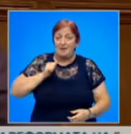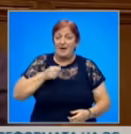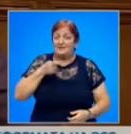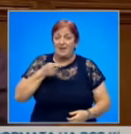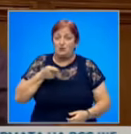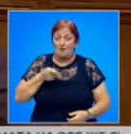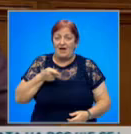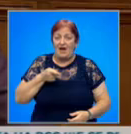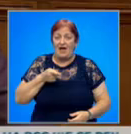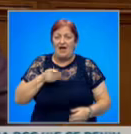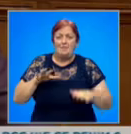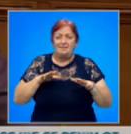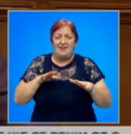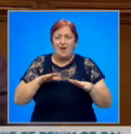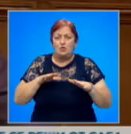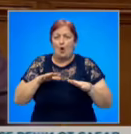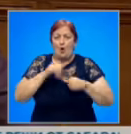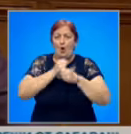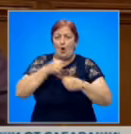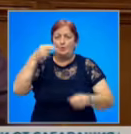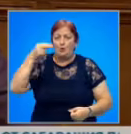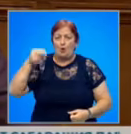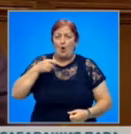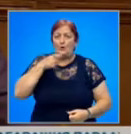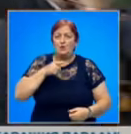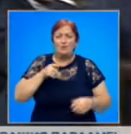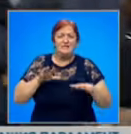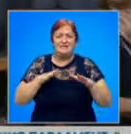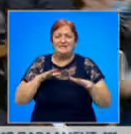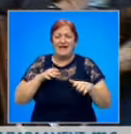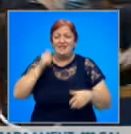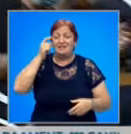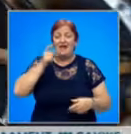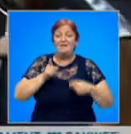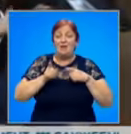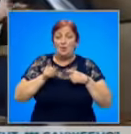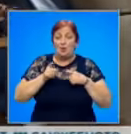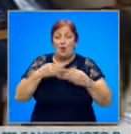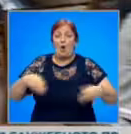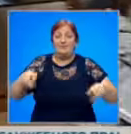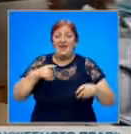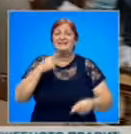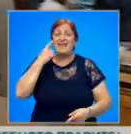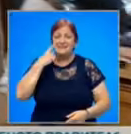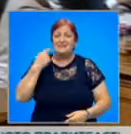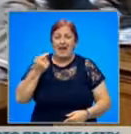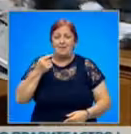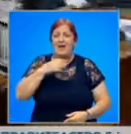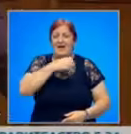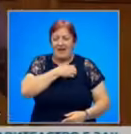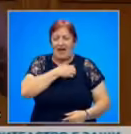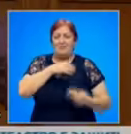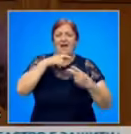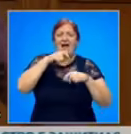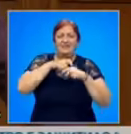това странно бюро и този странен главен прокурор. Вие сте срам, ГЕРБ,